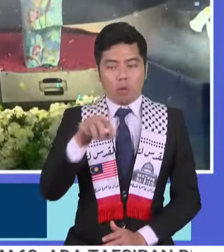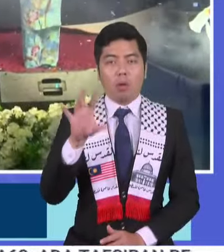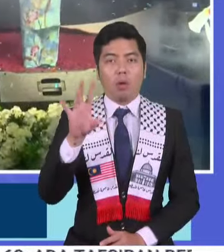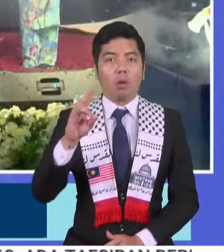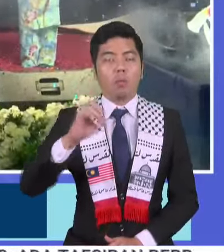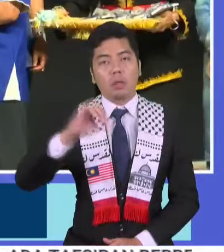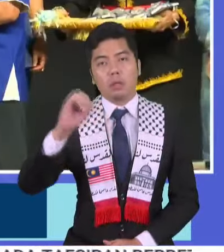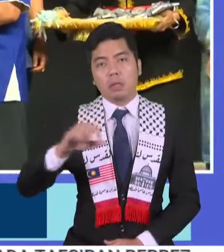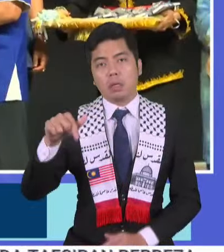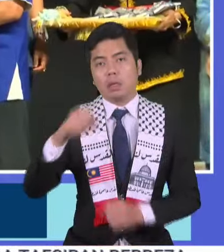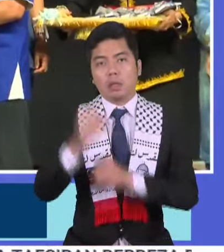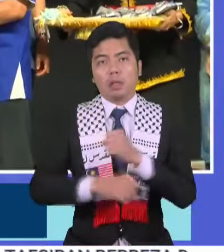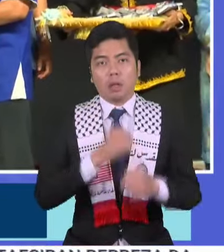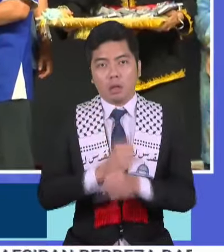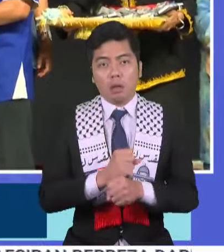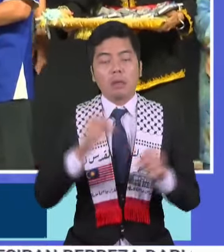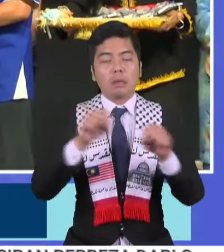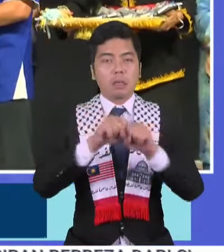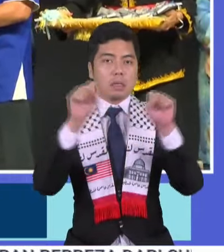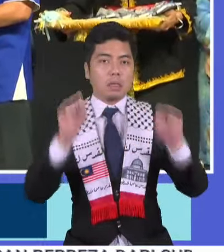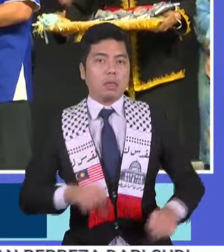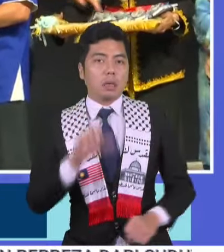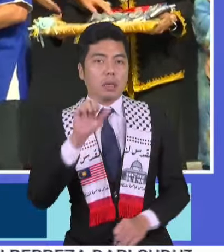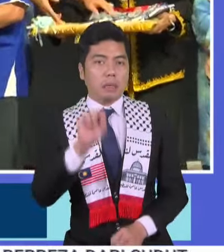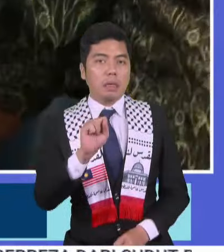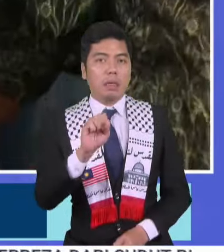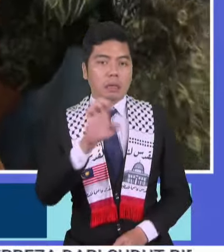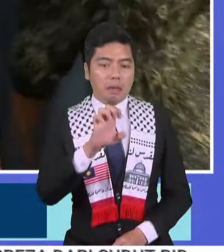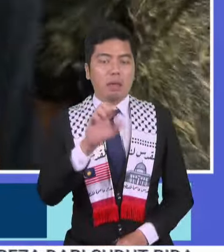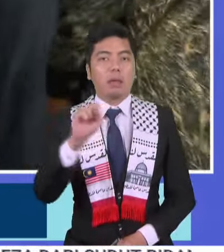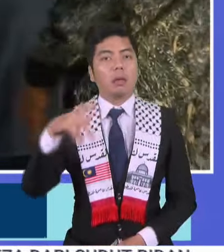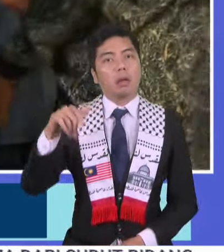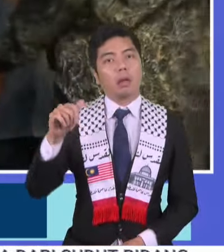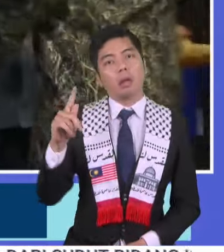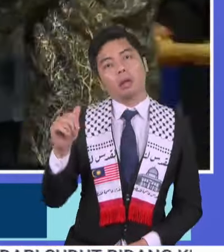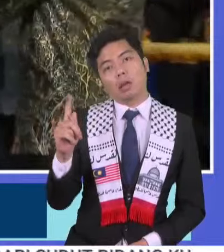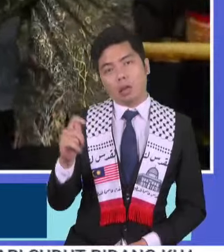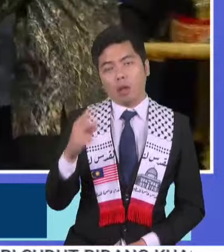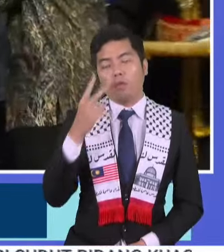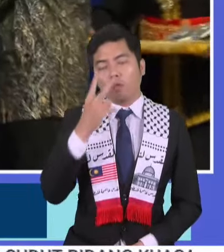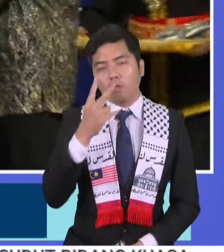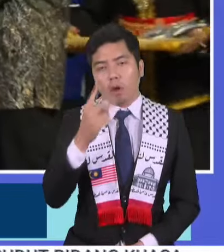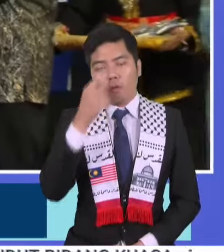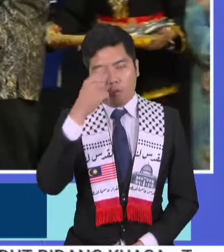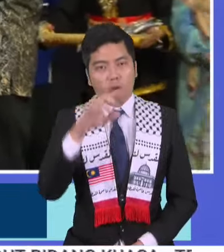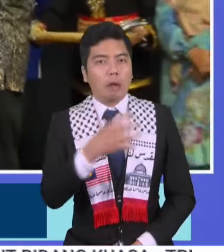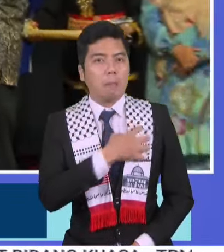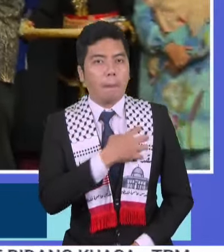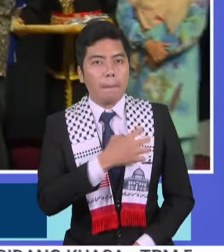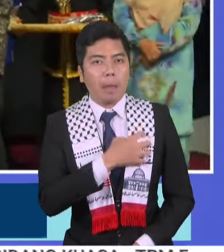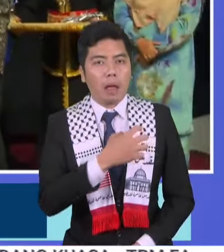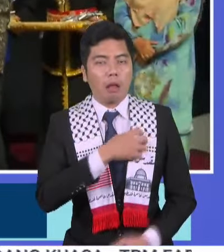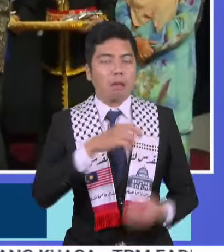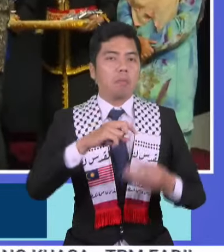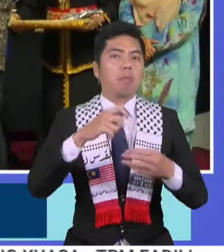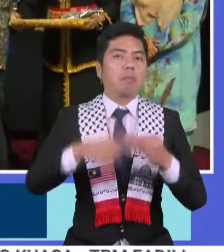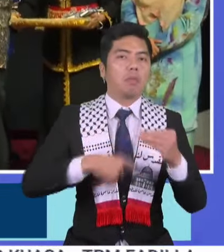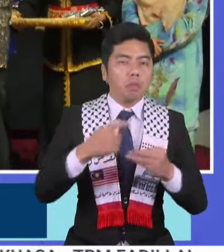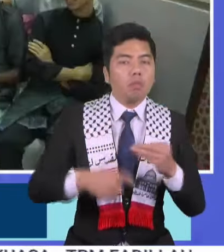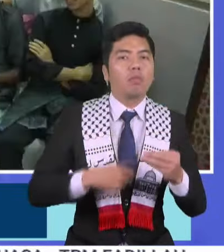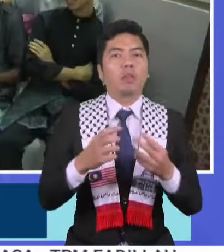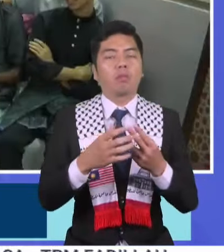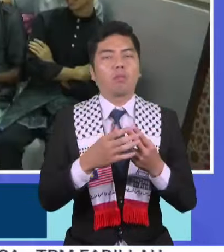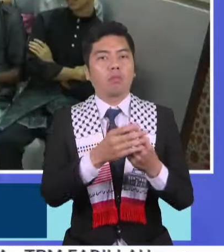0.7 tahun ini. Sistem e-sepakat turut diperkenal bagi memantau aduan berkait isu perpaduan. Sejumlah 47